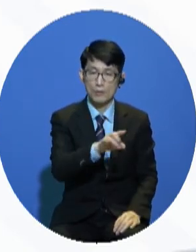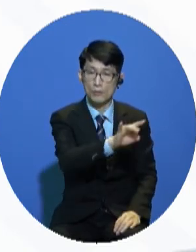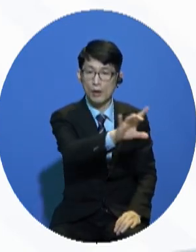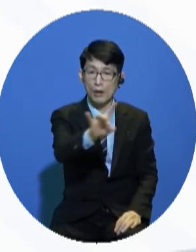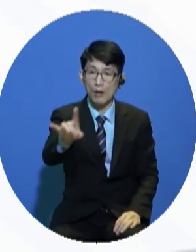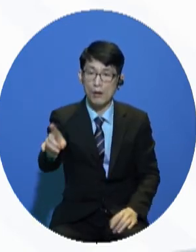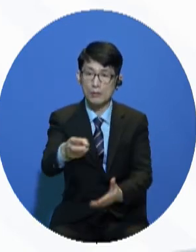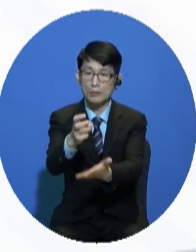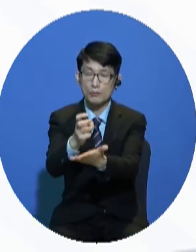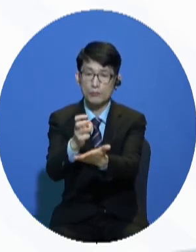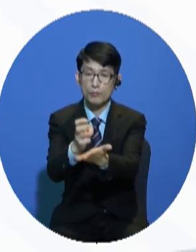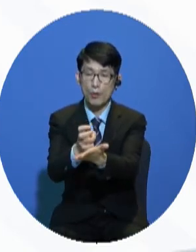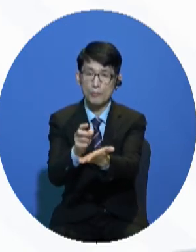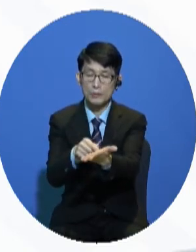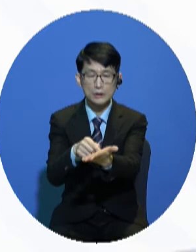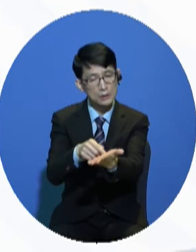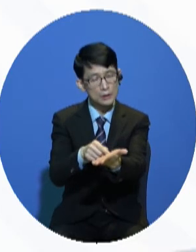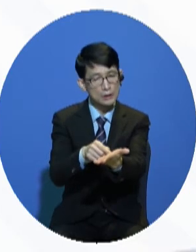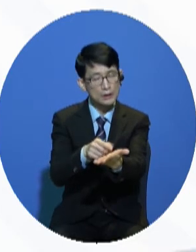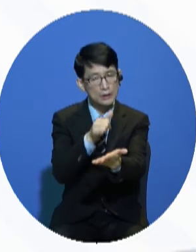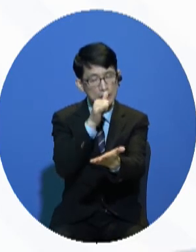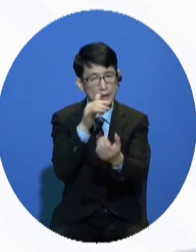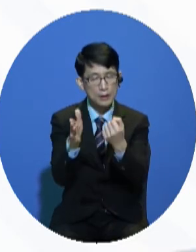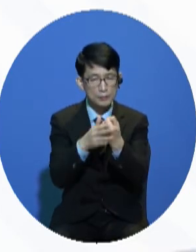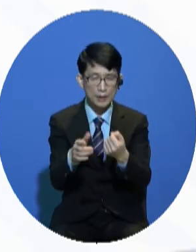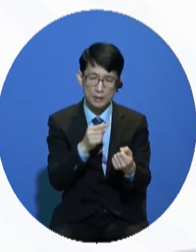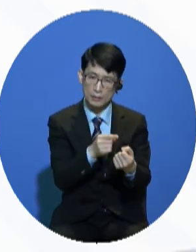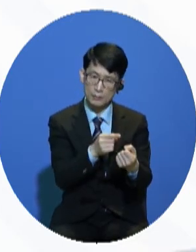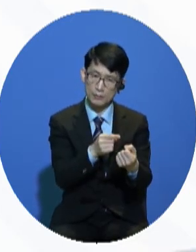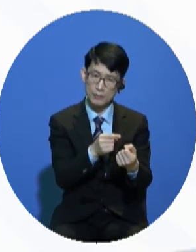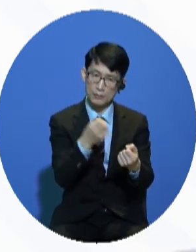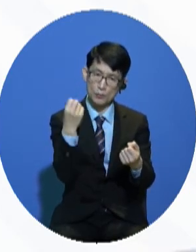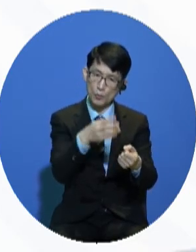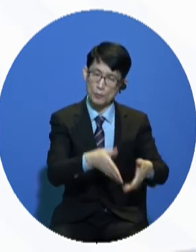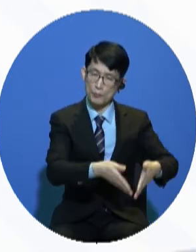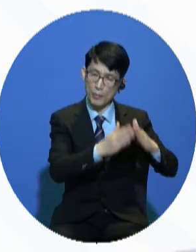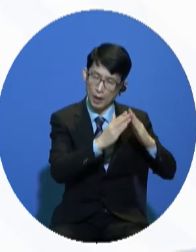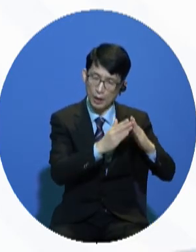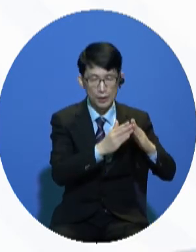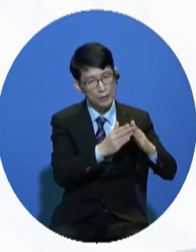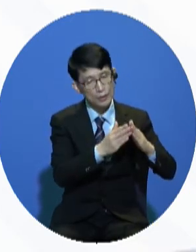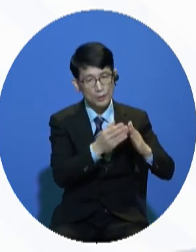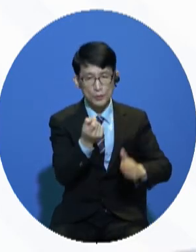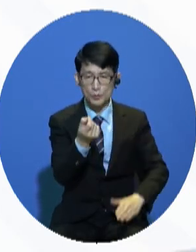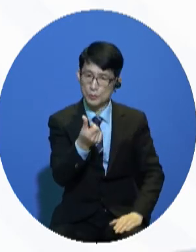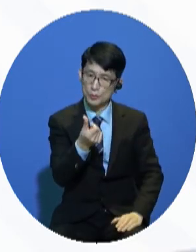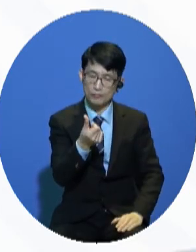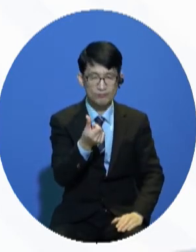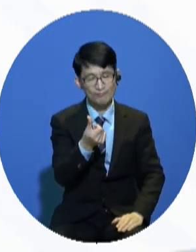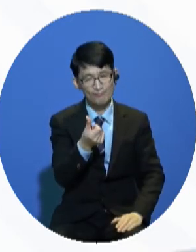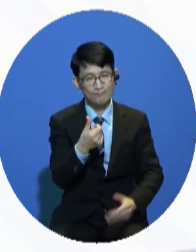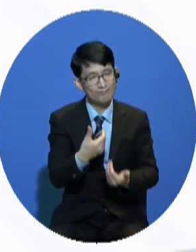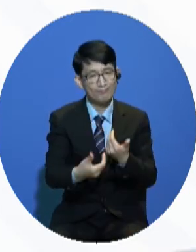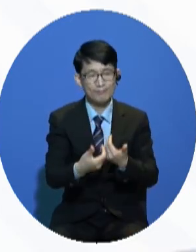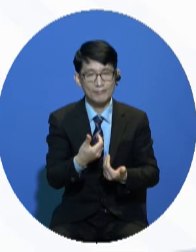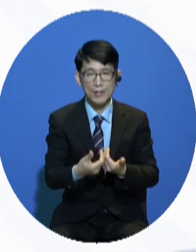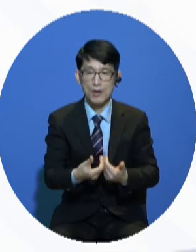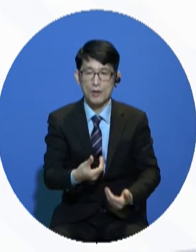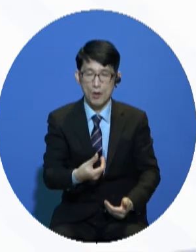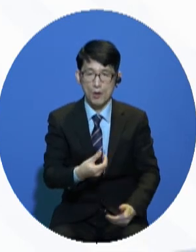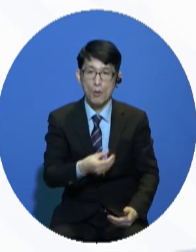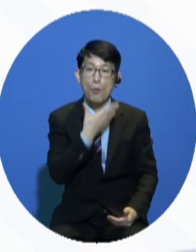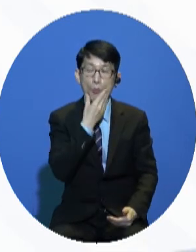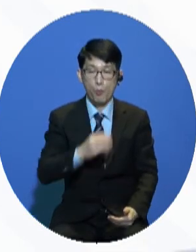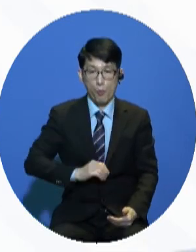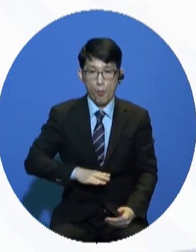업무 범위를 벗어난 측면이 있다라고 되어 있습니다. 그래서 이 법률은 결국에는 보건복지부에서 담당해야 될 법률인데, 보건복지부